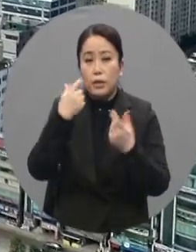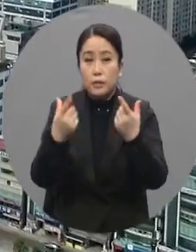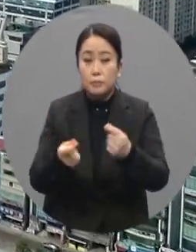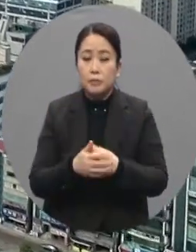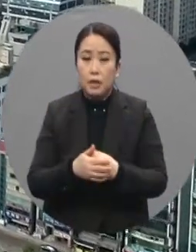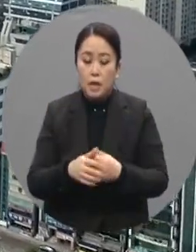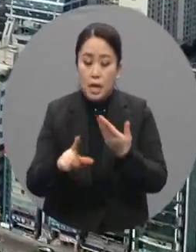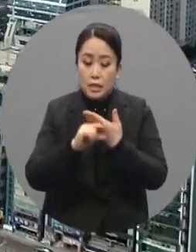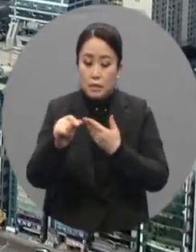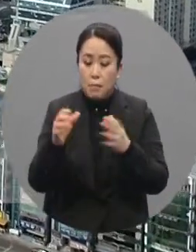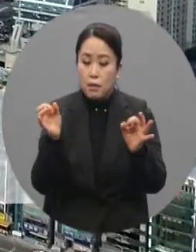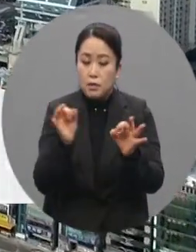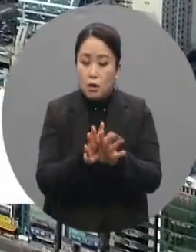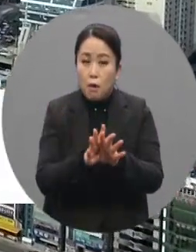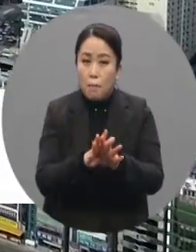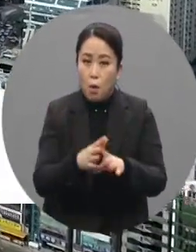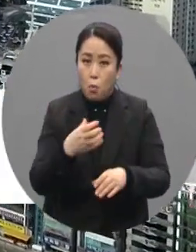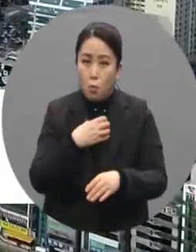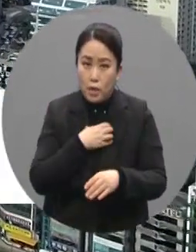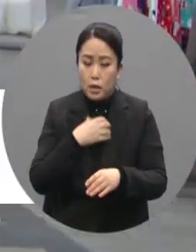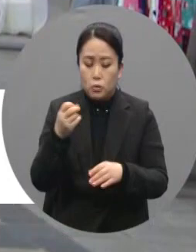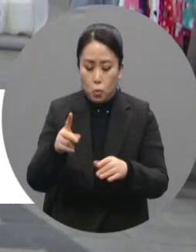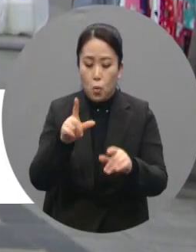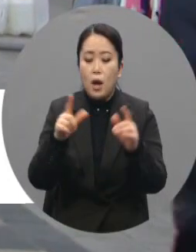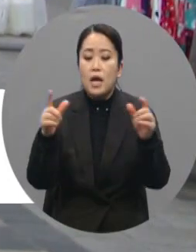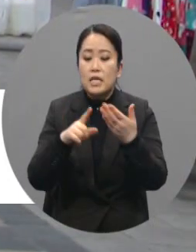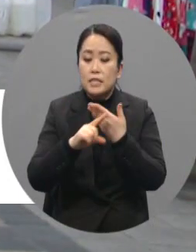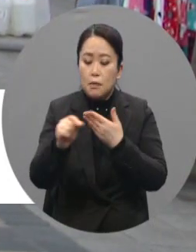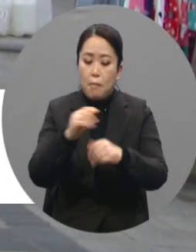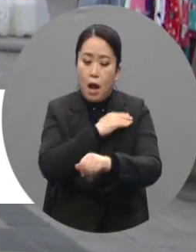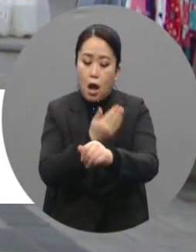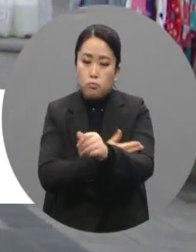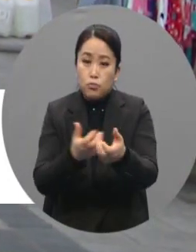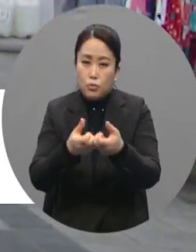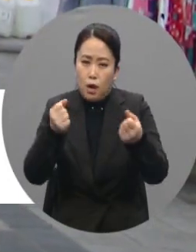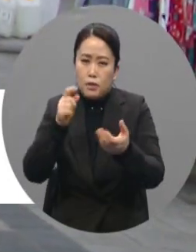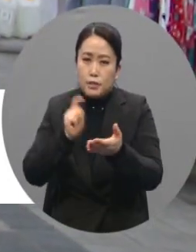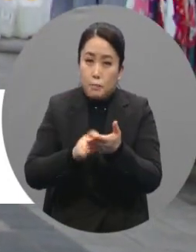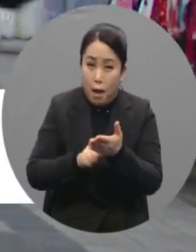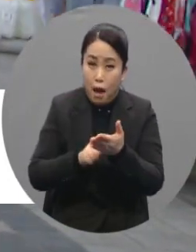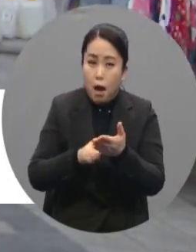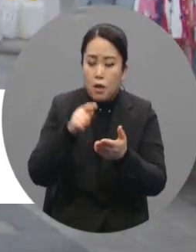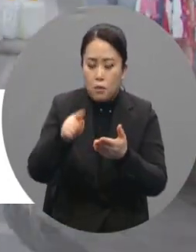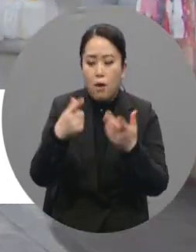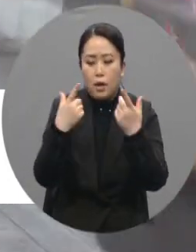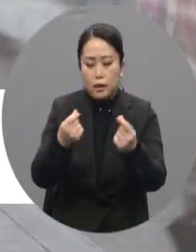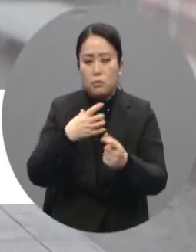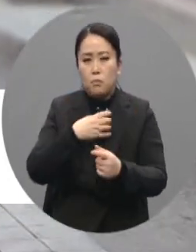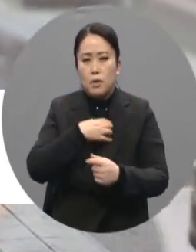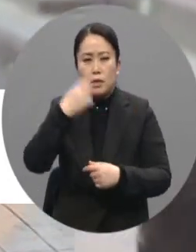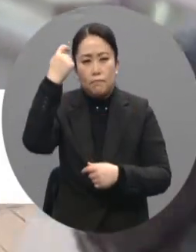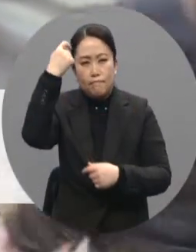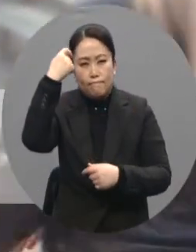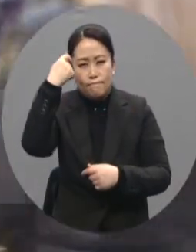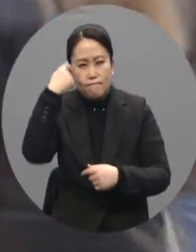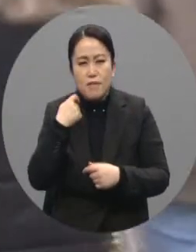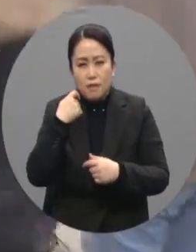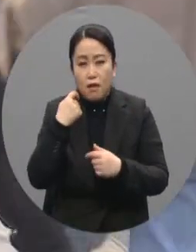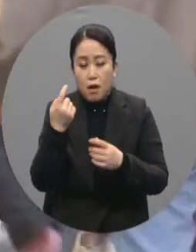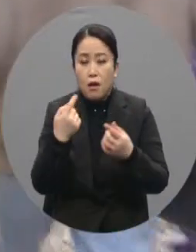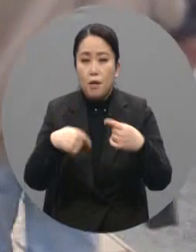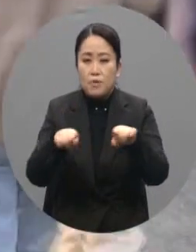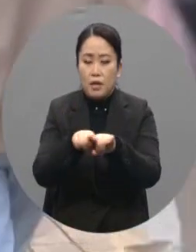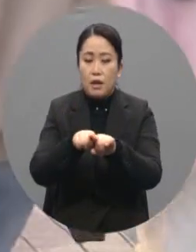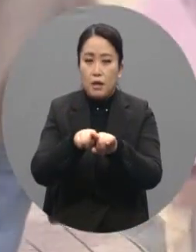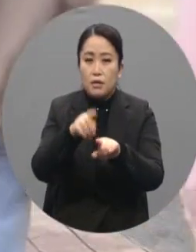소멸 위기다. 지방 분권이 시급하다. 어느새 우리 지역민 전체가 이런 위기감을 뼛속부터 공유하고